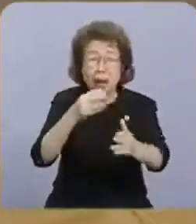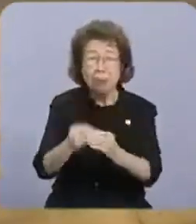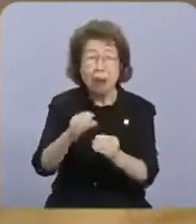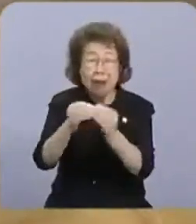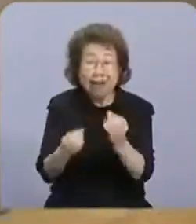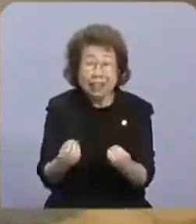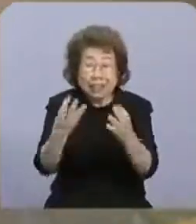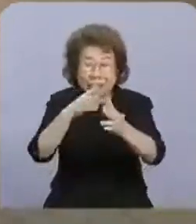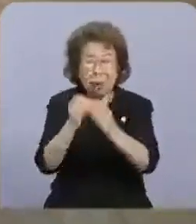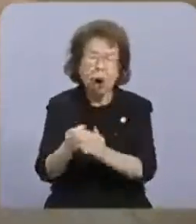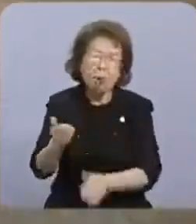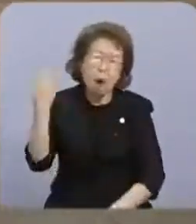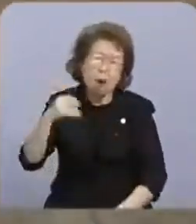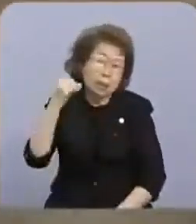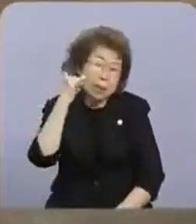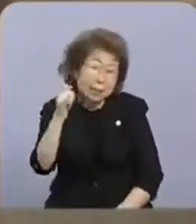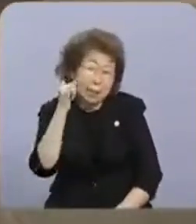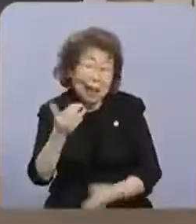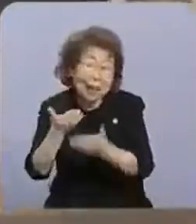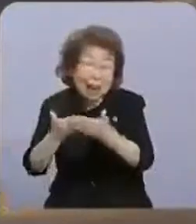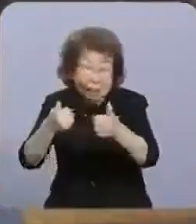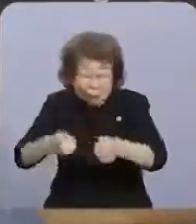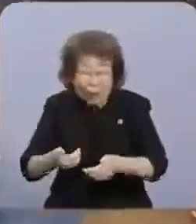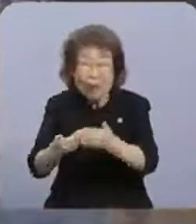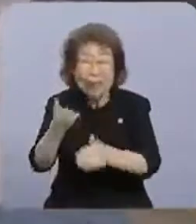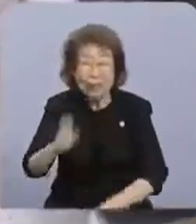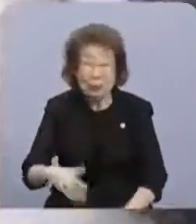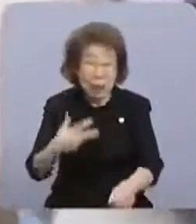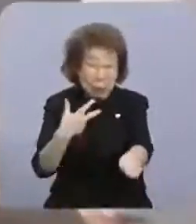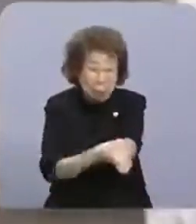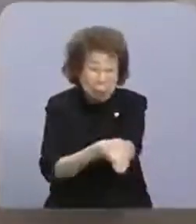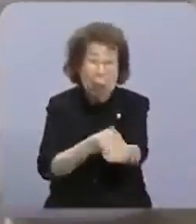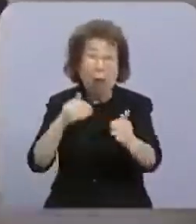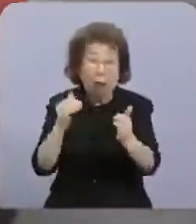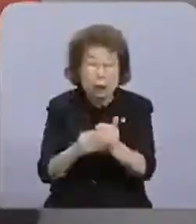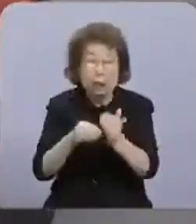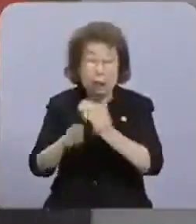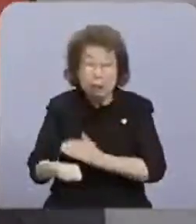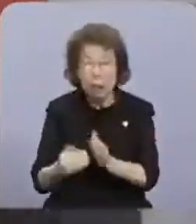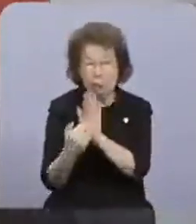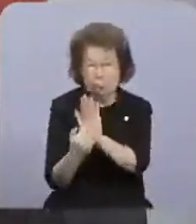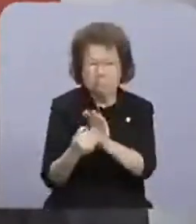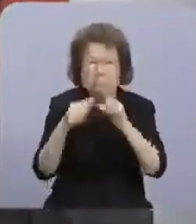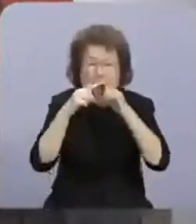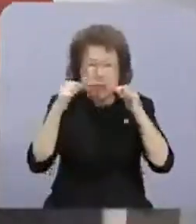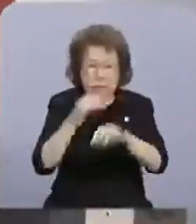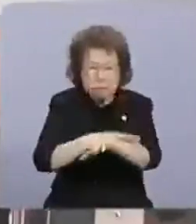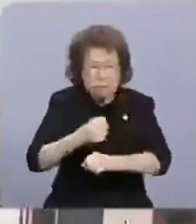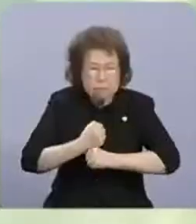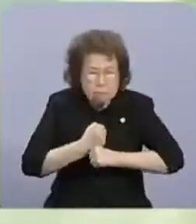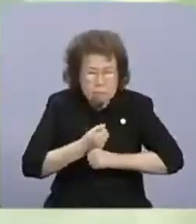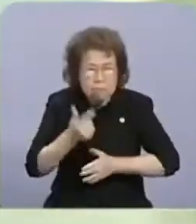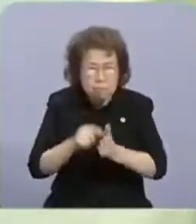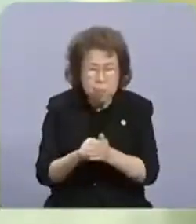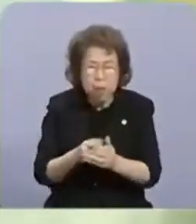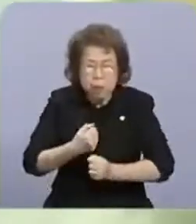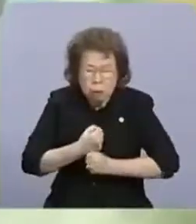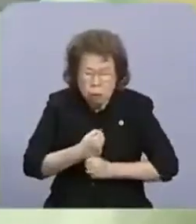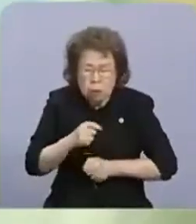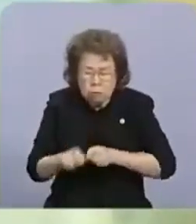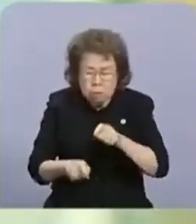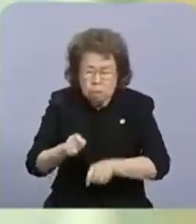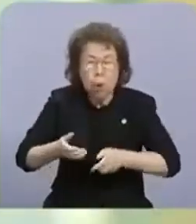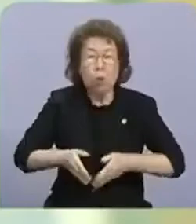명절에도 멀리서 안부를 묻던 사람들. 백신 접종을 끝내고 방역수칙을 꼼꼼히 지키며 조심조심